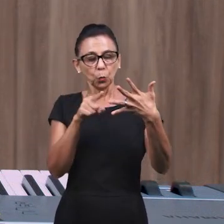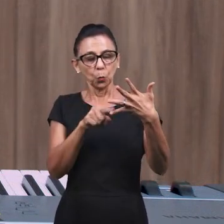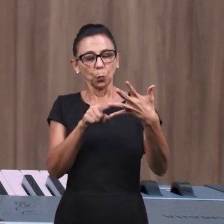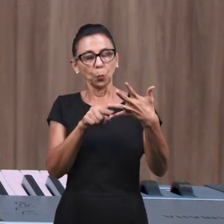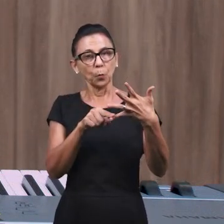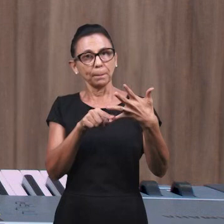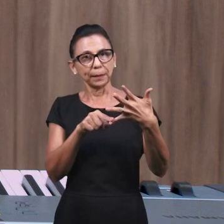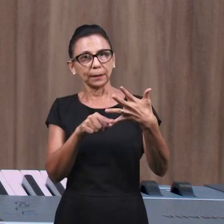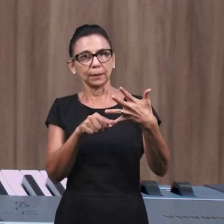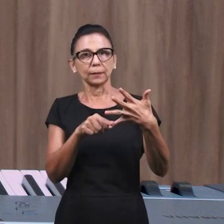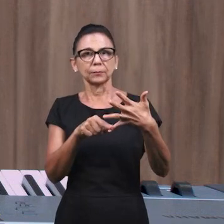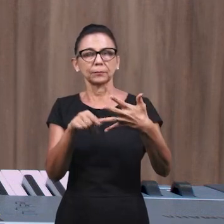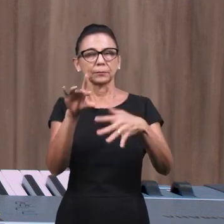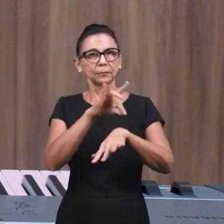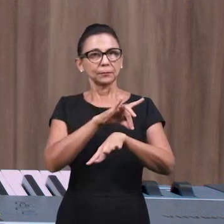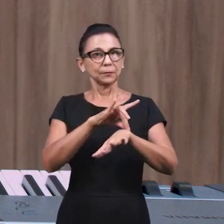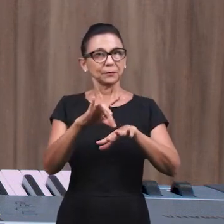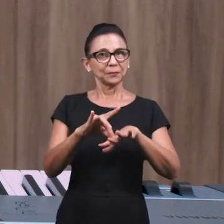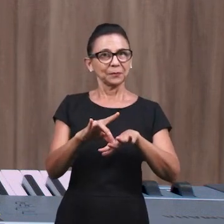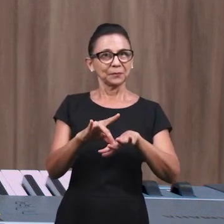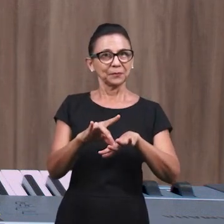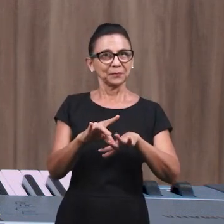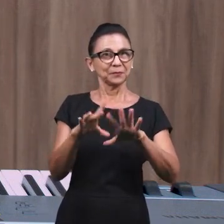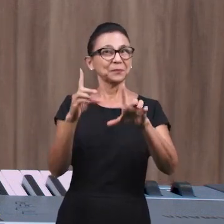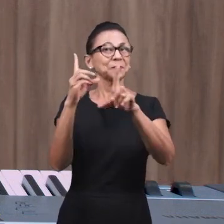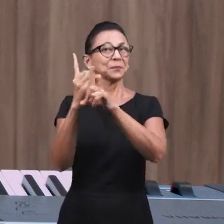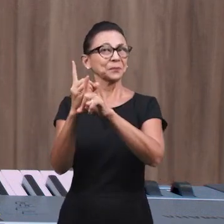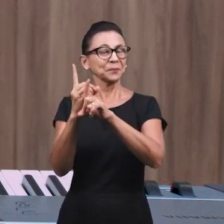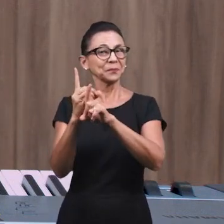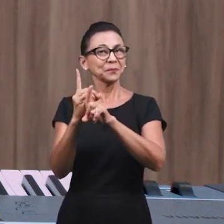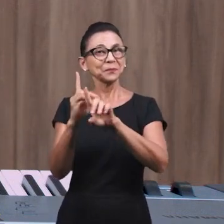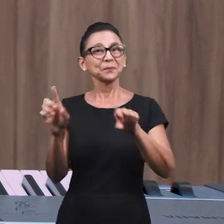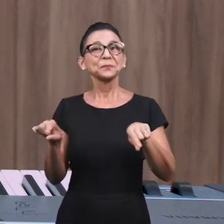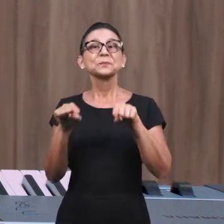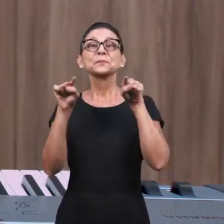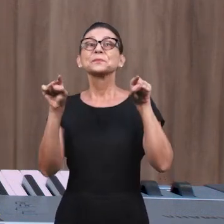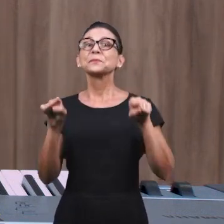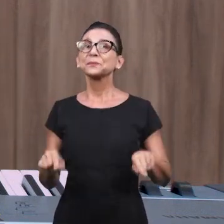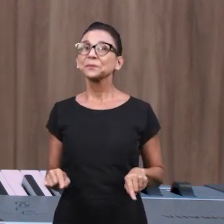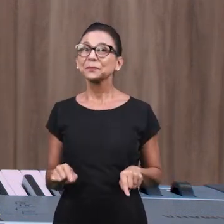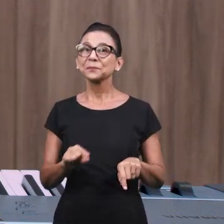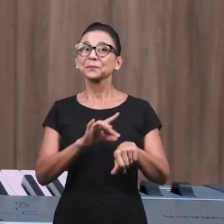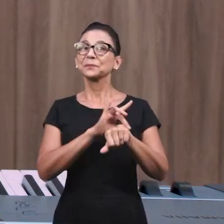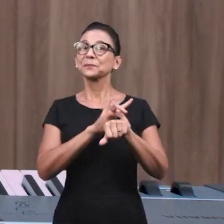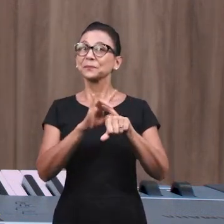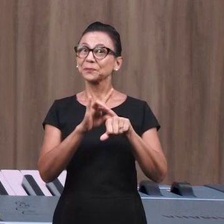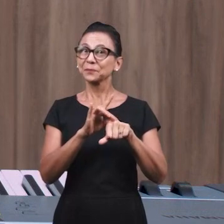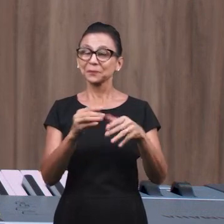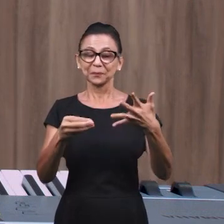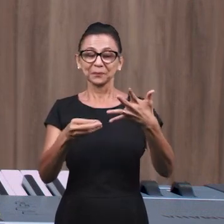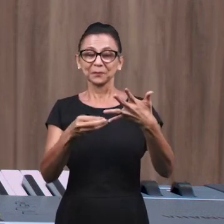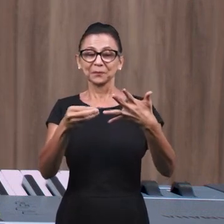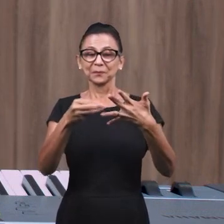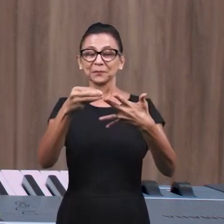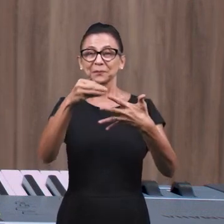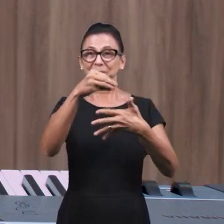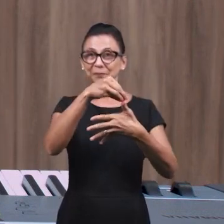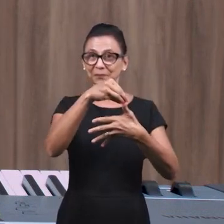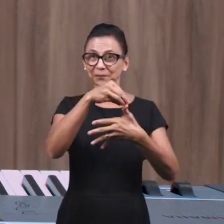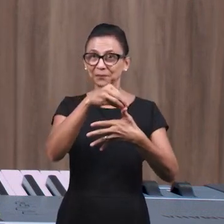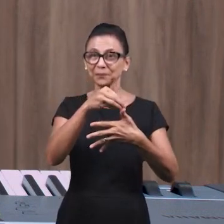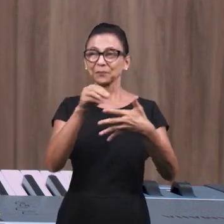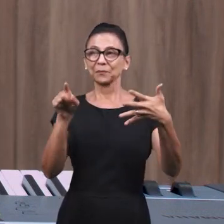touche noire. Nous allons découvrir quelle est cette note noire. Nous